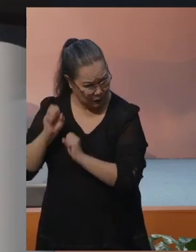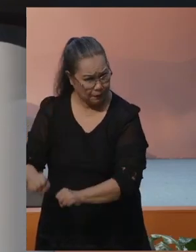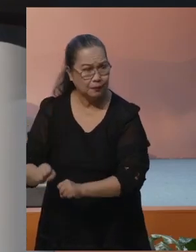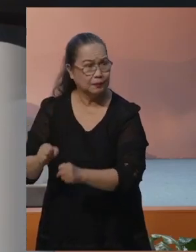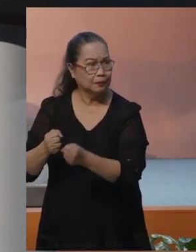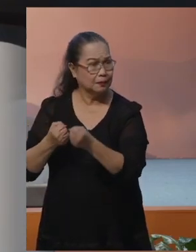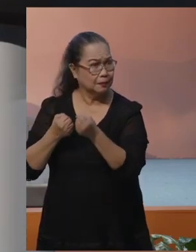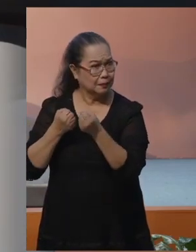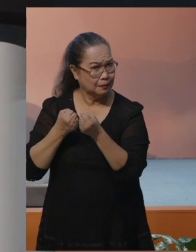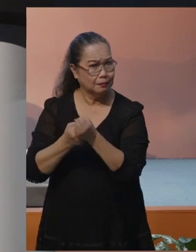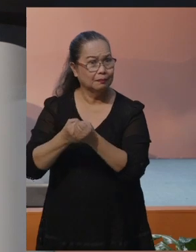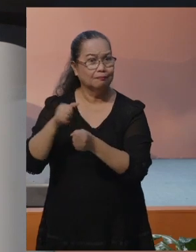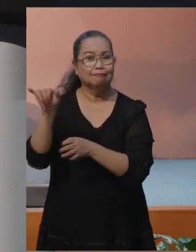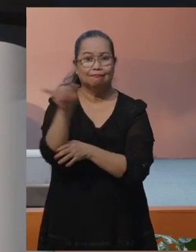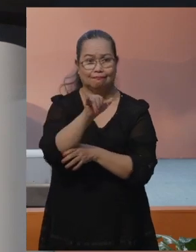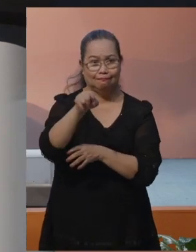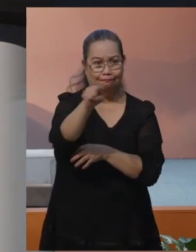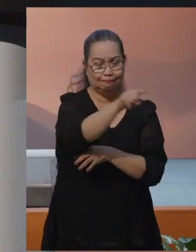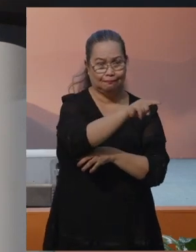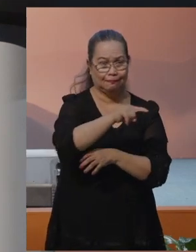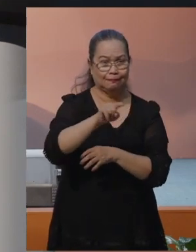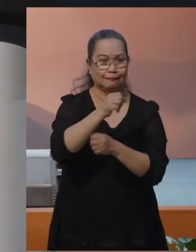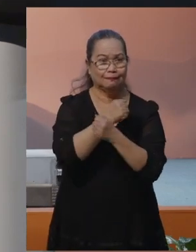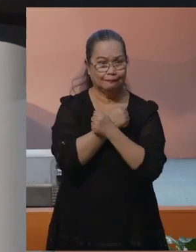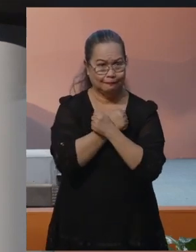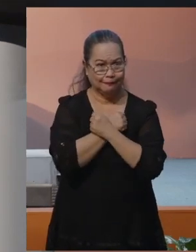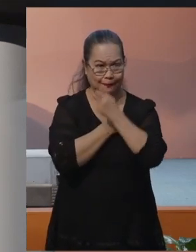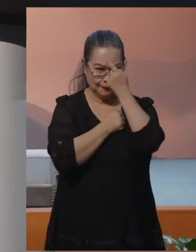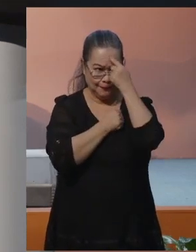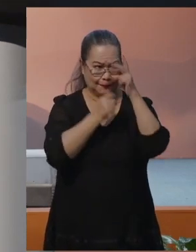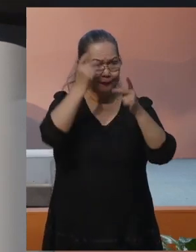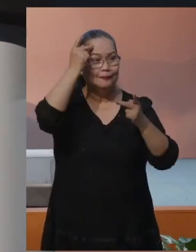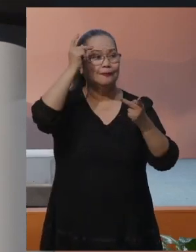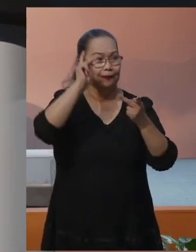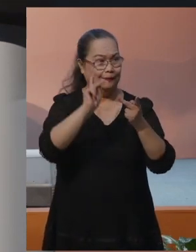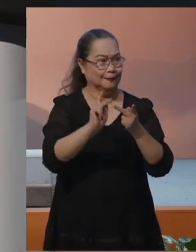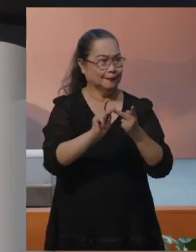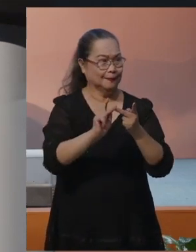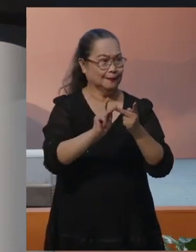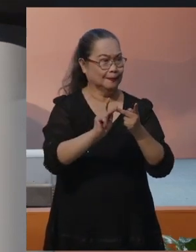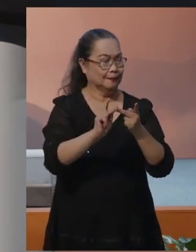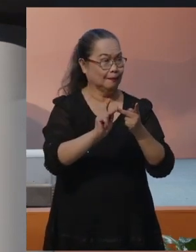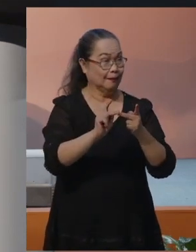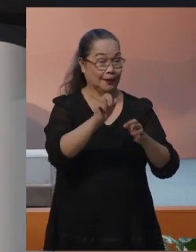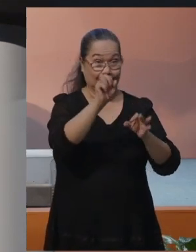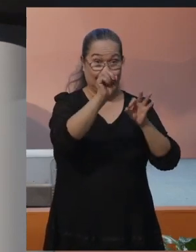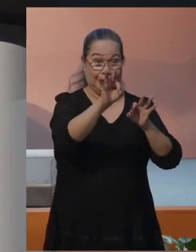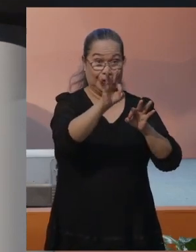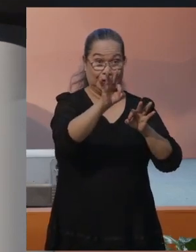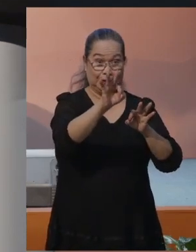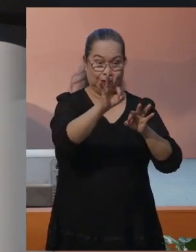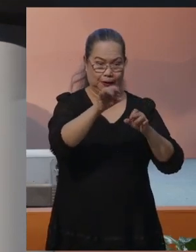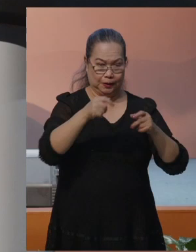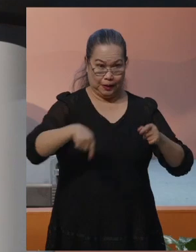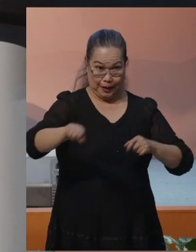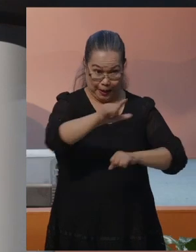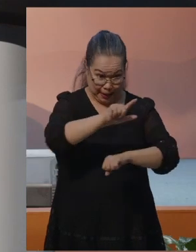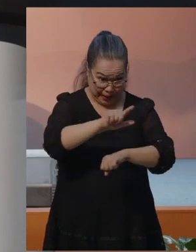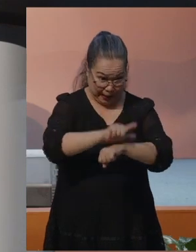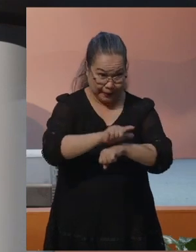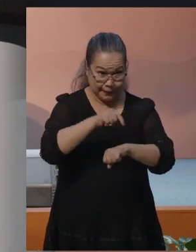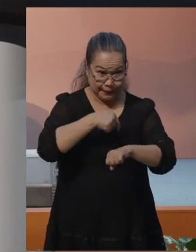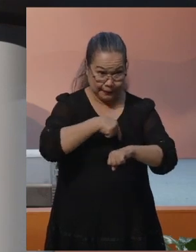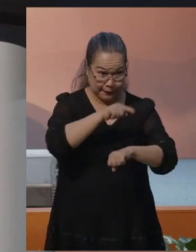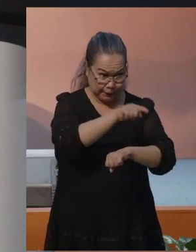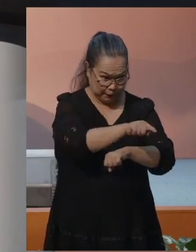mga hinirang at sa kanyang mga layunin para sa kanila. Kung ang pananakop ng lupang pangako ng